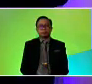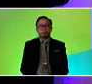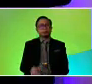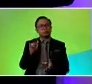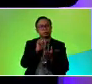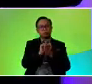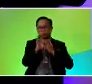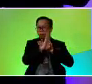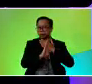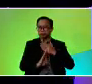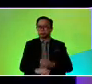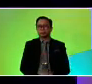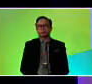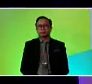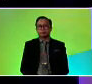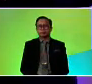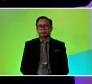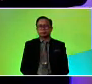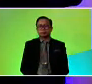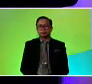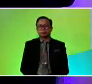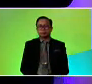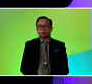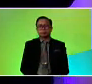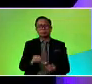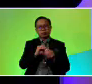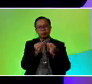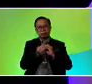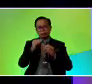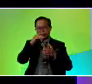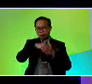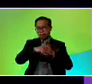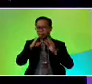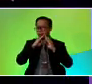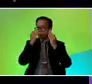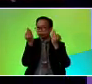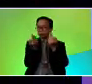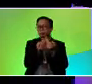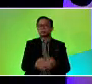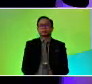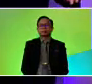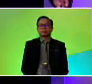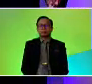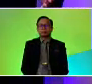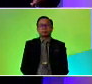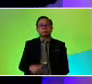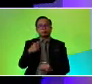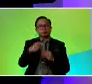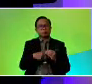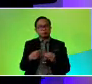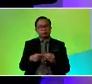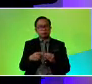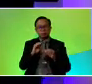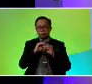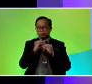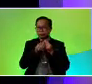kan satu lagi ke sana adalah masalah adalah eksistensi kekeluargaan memang kita tahulah bilik Apapun saja